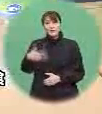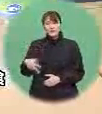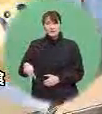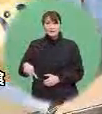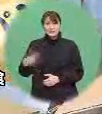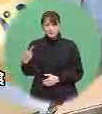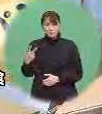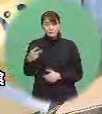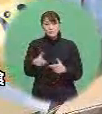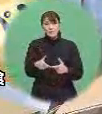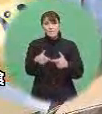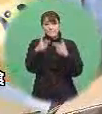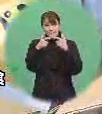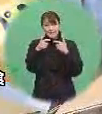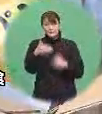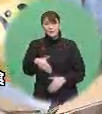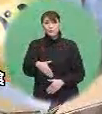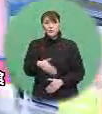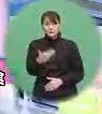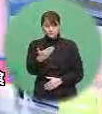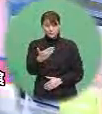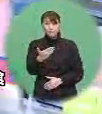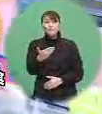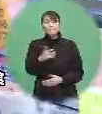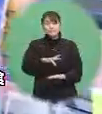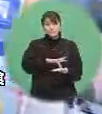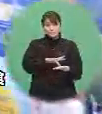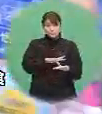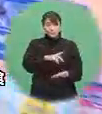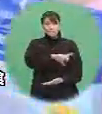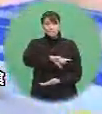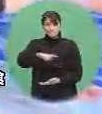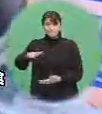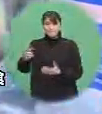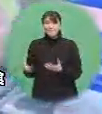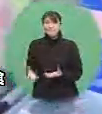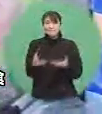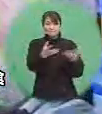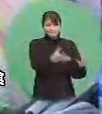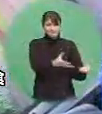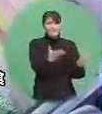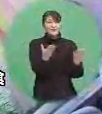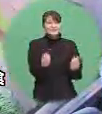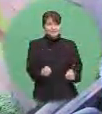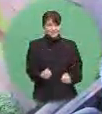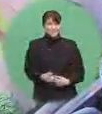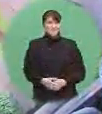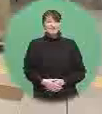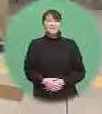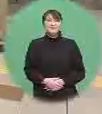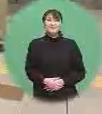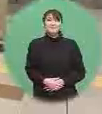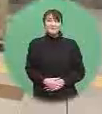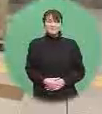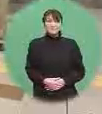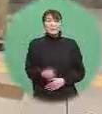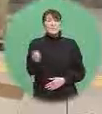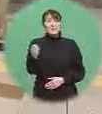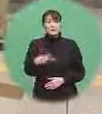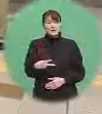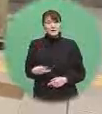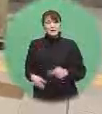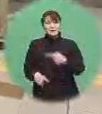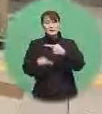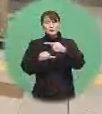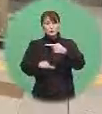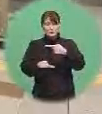900食分、救急箱20箱分の医薬品などを送りました。また5